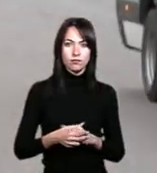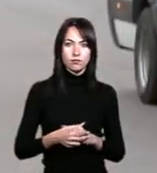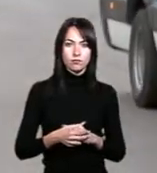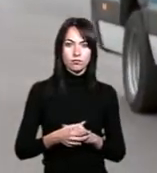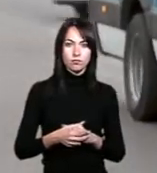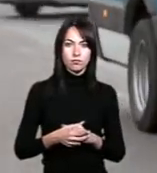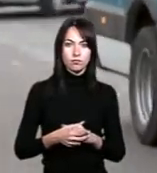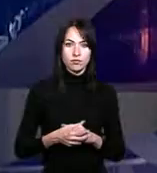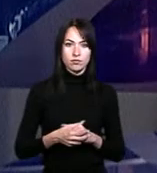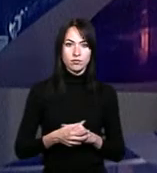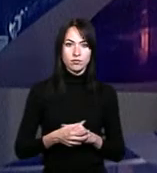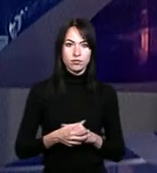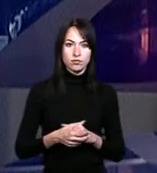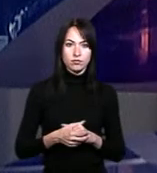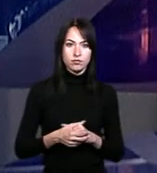Харків.